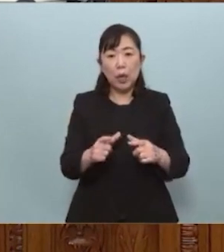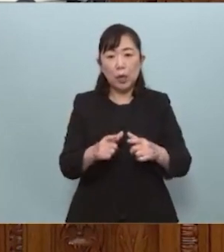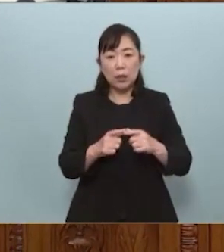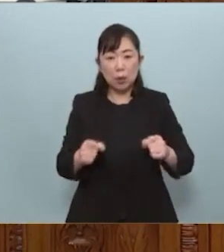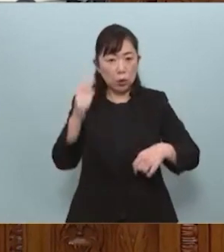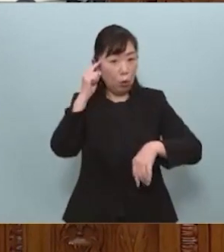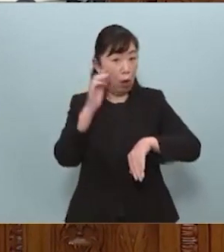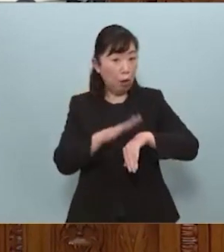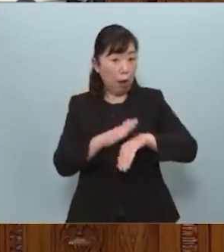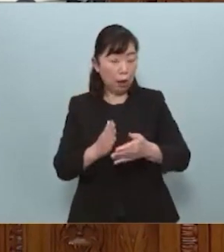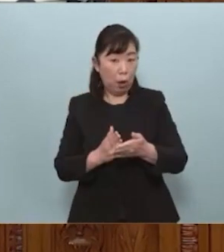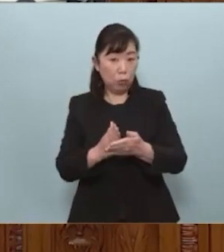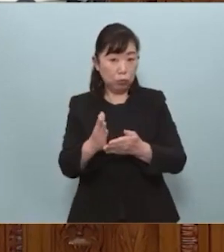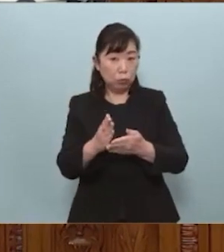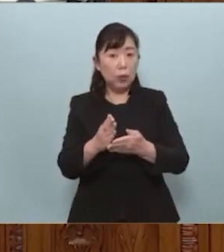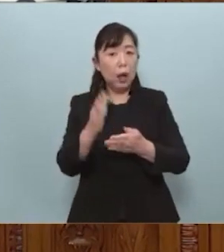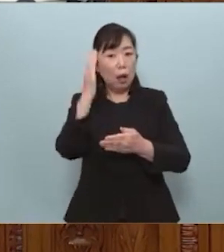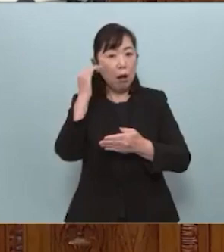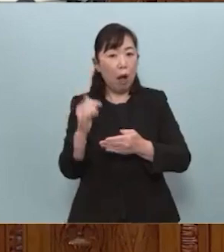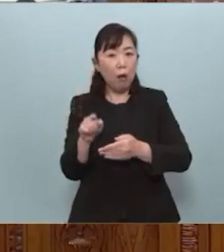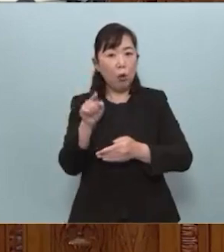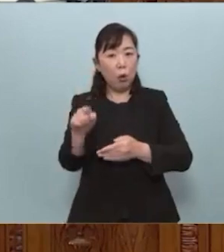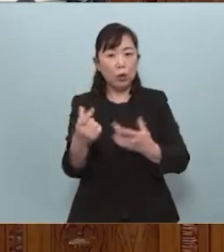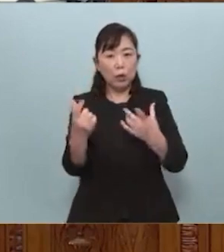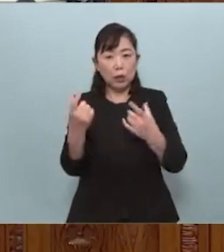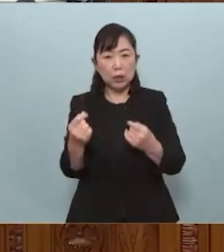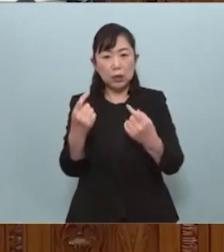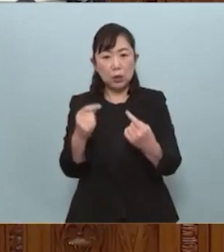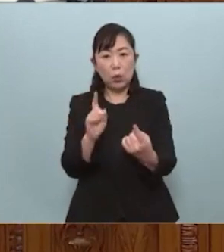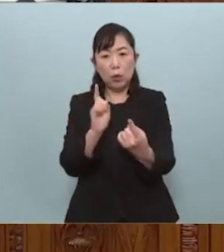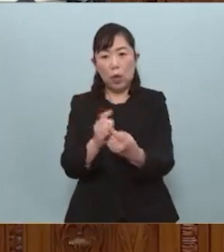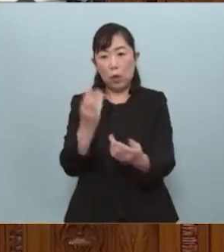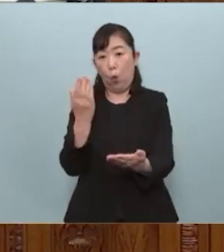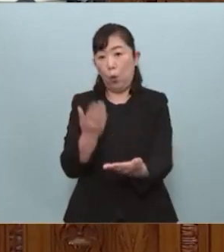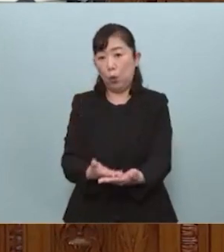き、韓国側に適切な対応を強く求めてまいります。